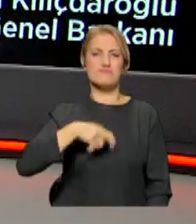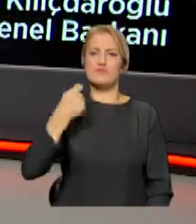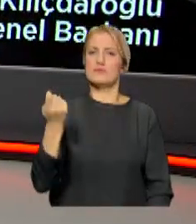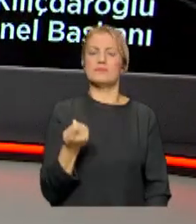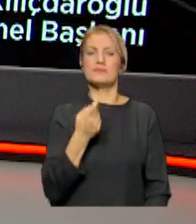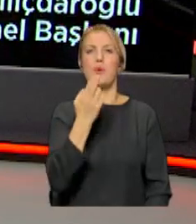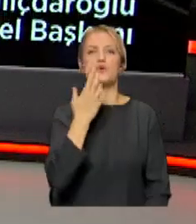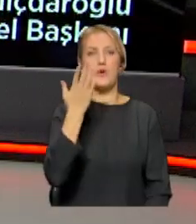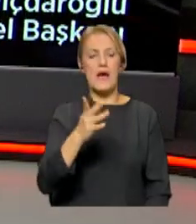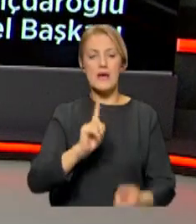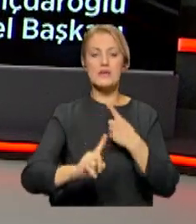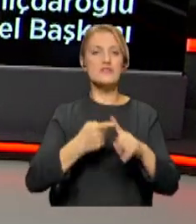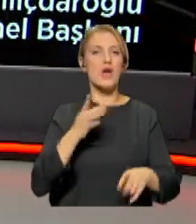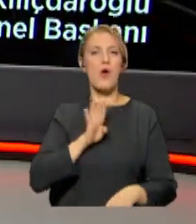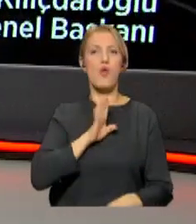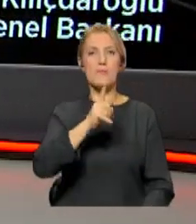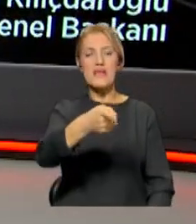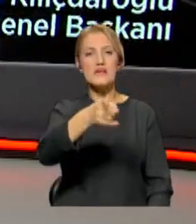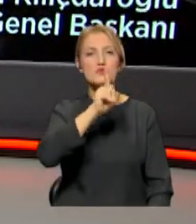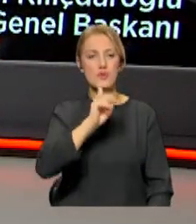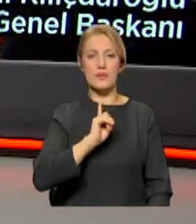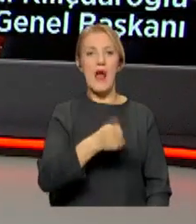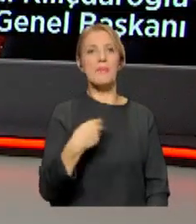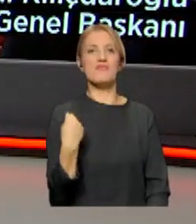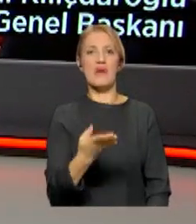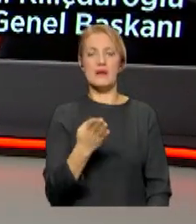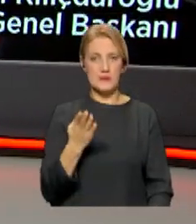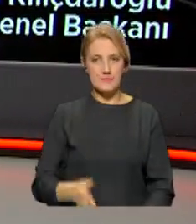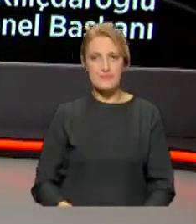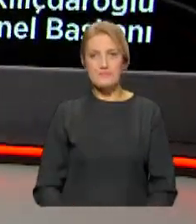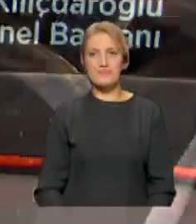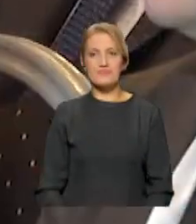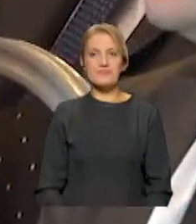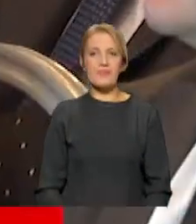ediyorlar Kılıçdaroğlu bir susun talimatı vermiş